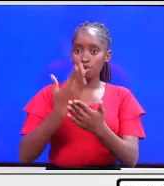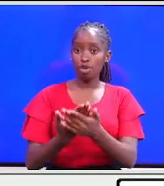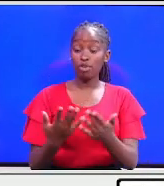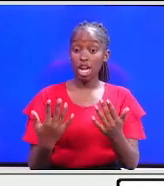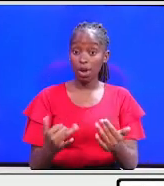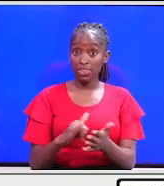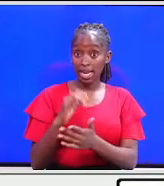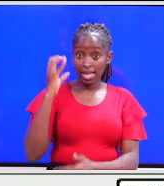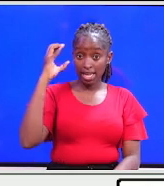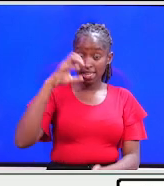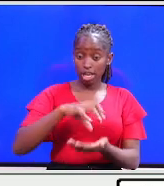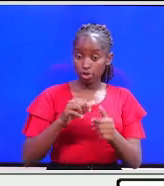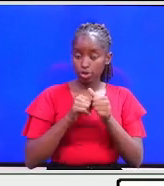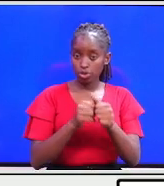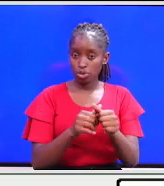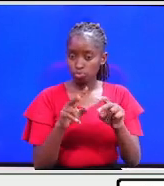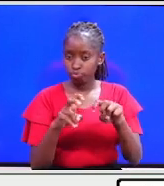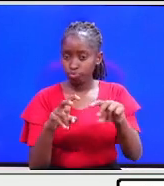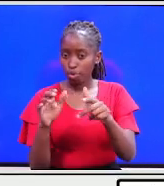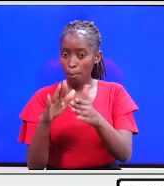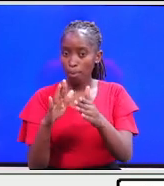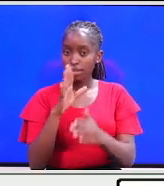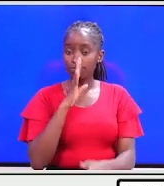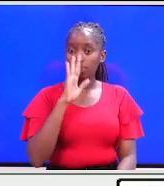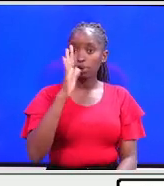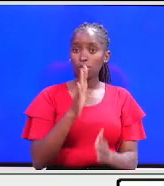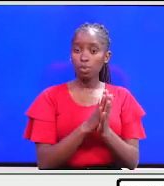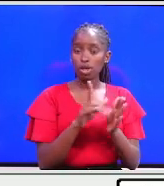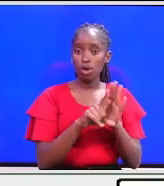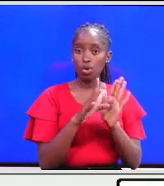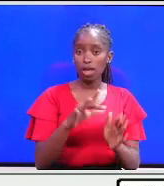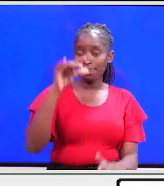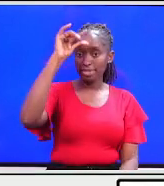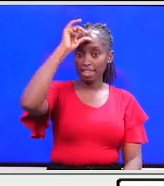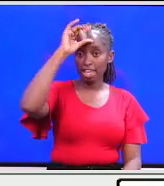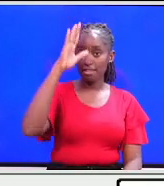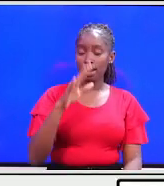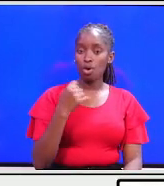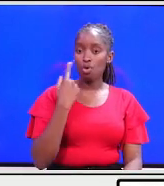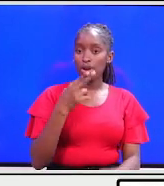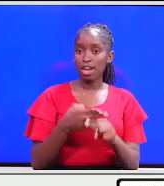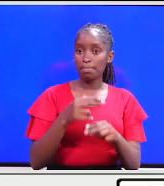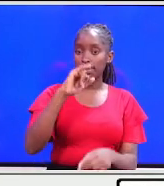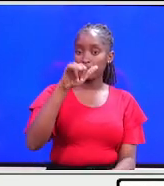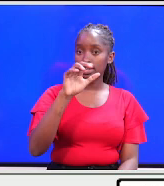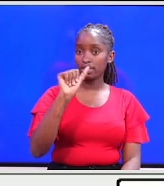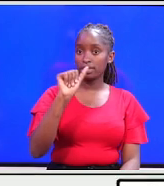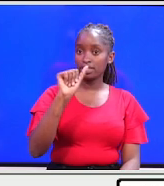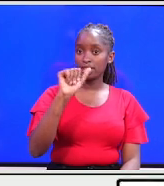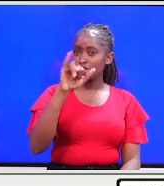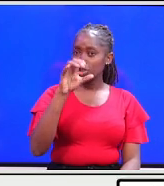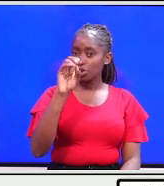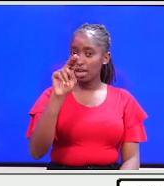kufuatilia kwa undani zaidi, nitakuwa nikizungumza na wakili wake gavana yule ambaye ni Jackson ama yule ambaye ni Jonathan